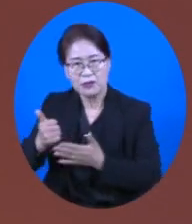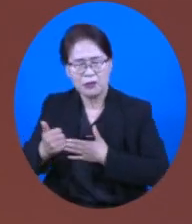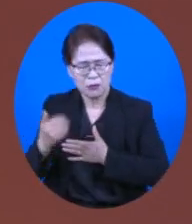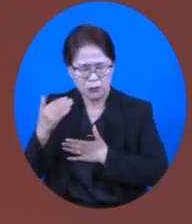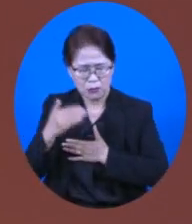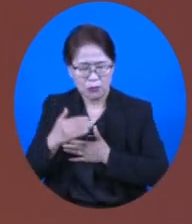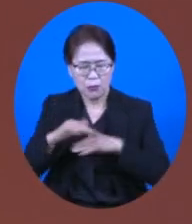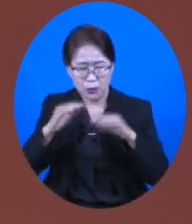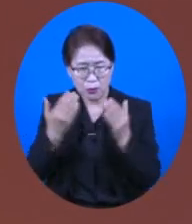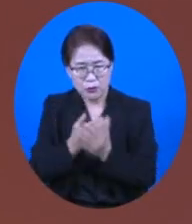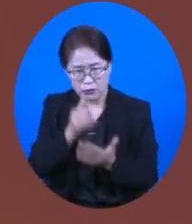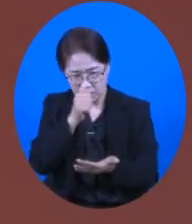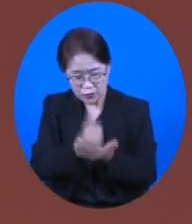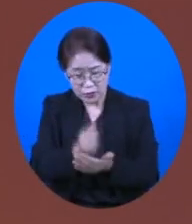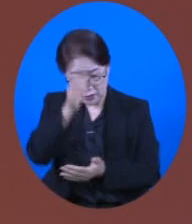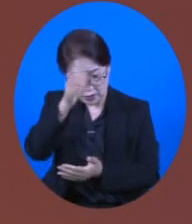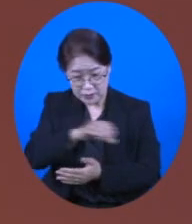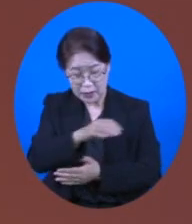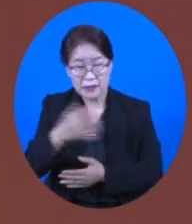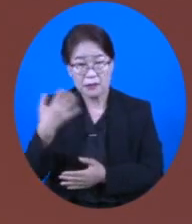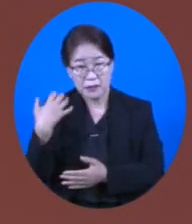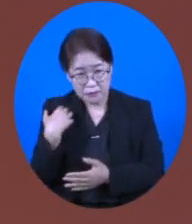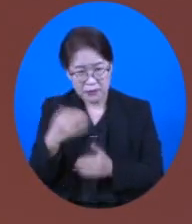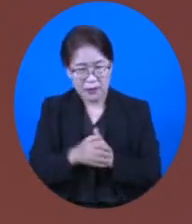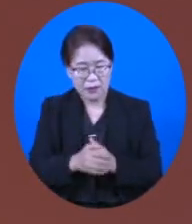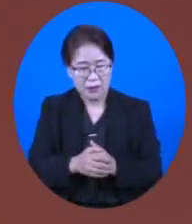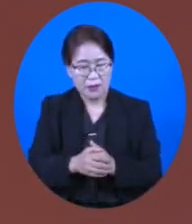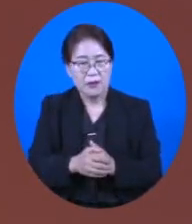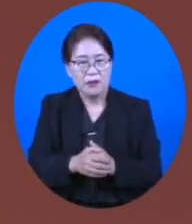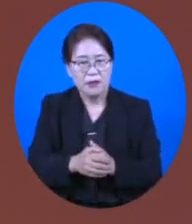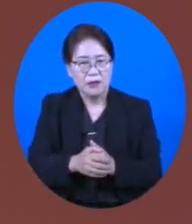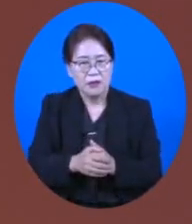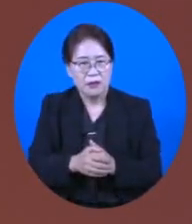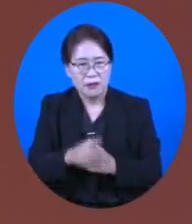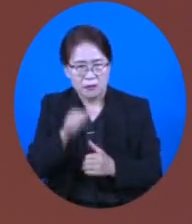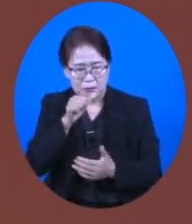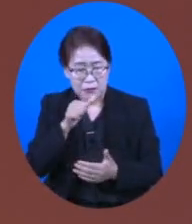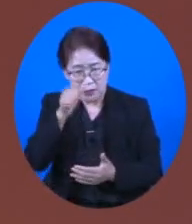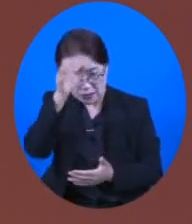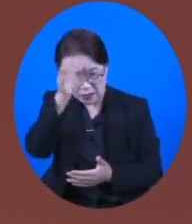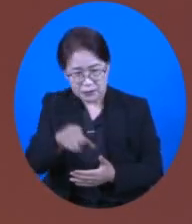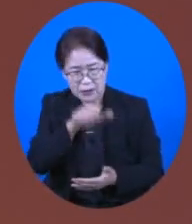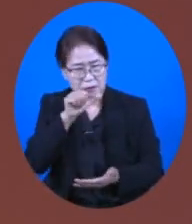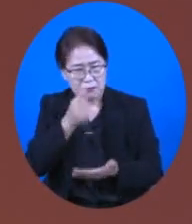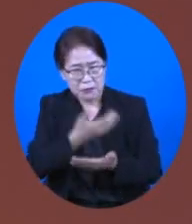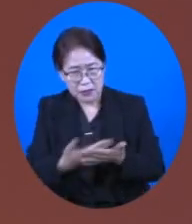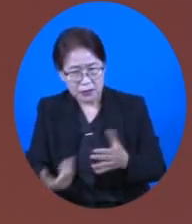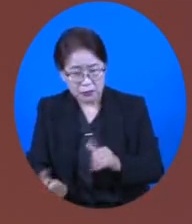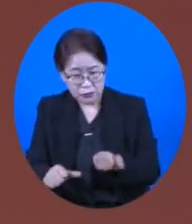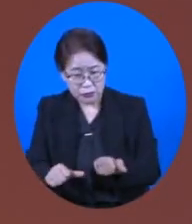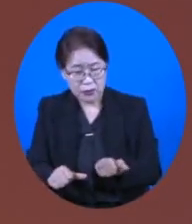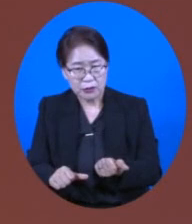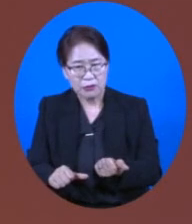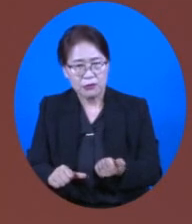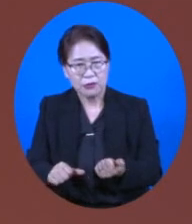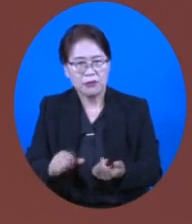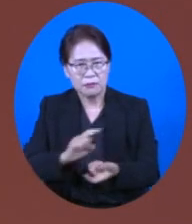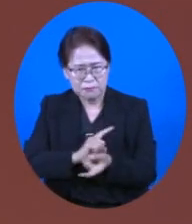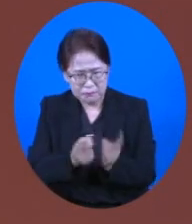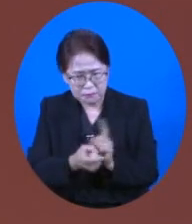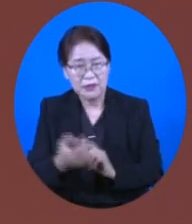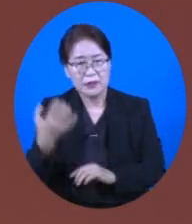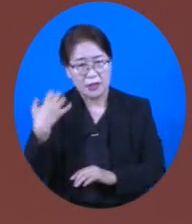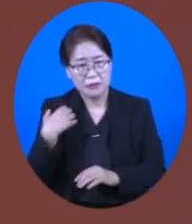죄를 십자가에서 담당하시고 피 흘려 죽으심으로 사하셨기 때문에 내가 믿는 예수를 보시고